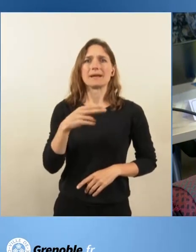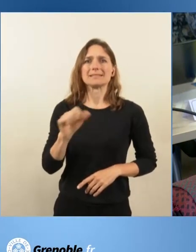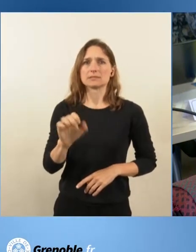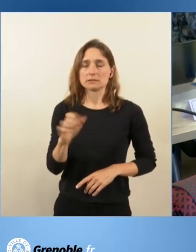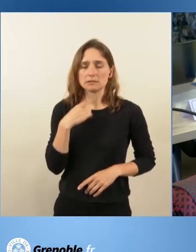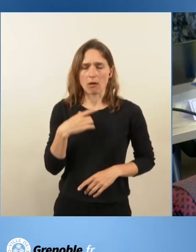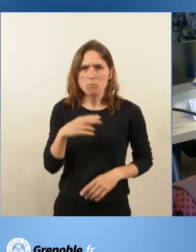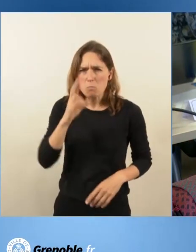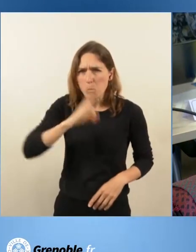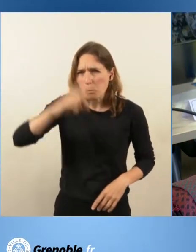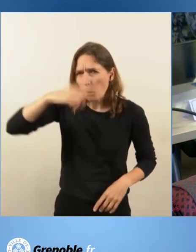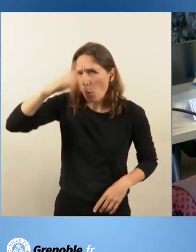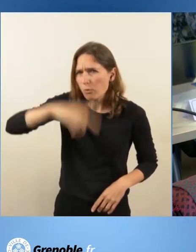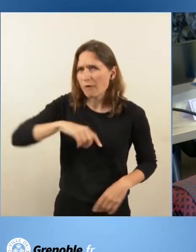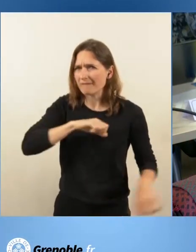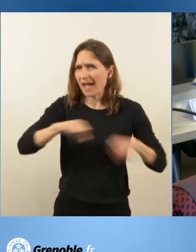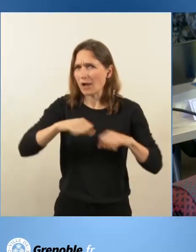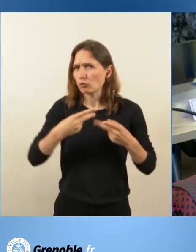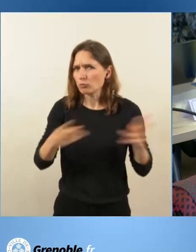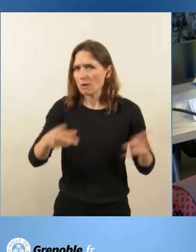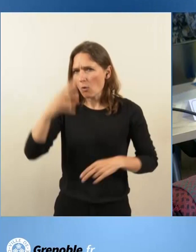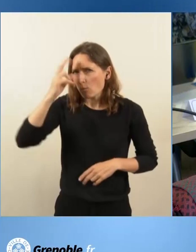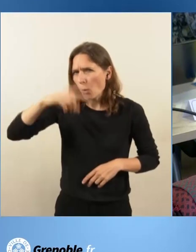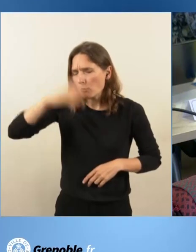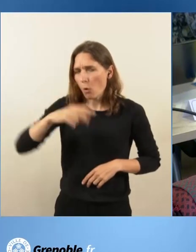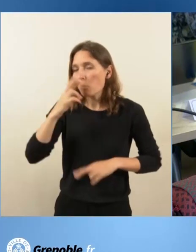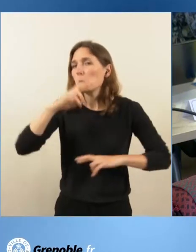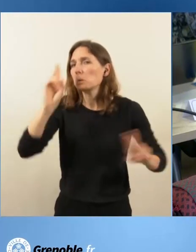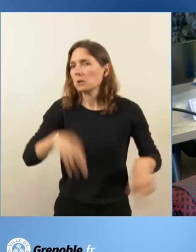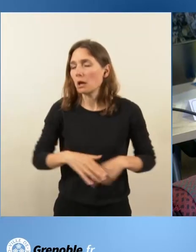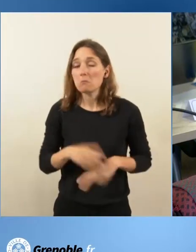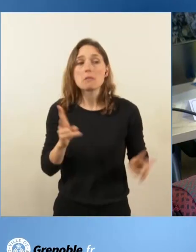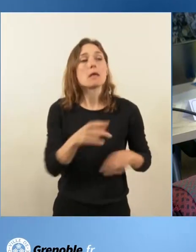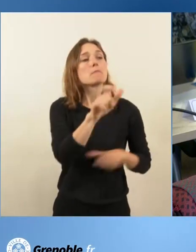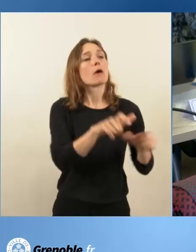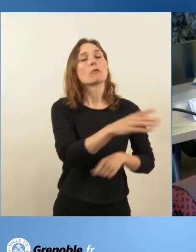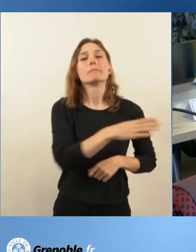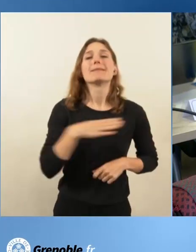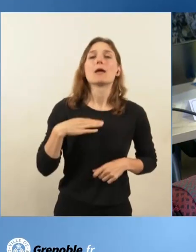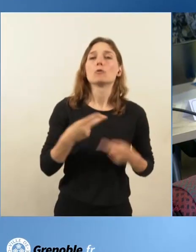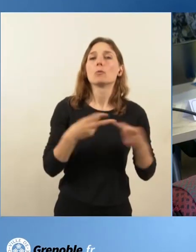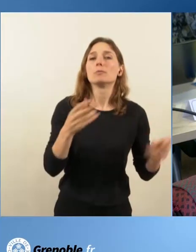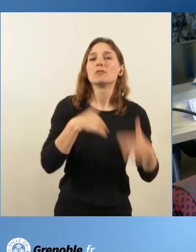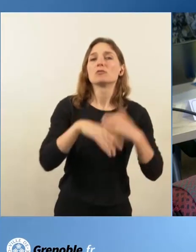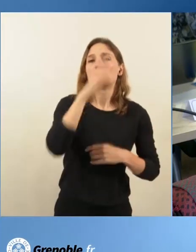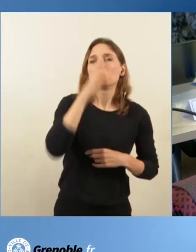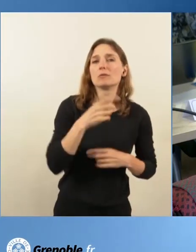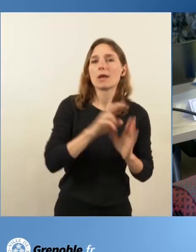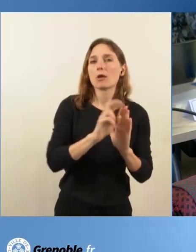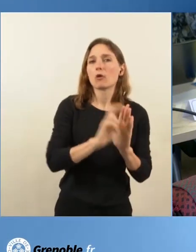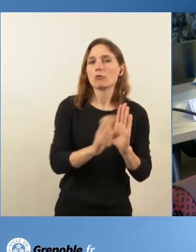rien donc on a de l'action publique pour rien je pense que les médiateurs du Musée de Grenoble apprécieront d'entendre qu'il ne travaille pour rien